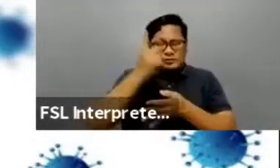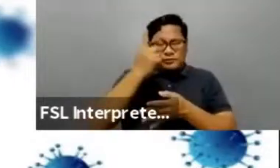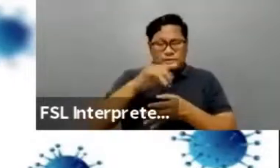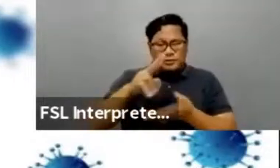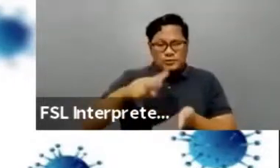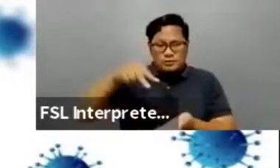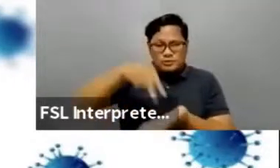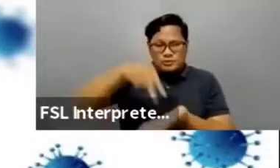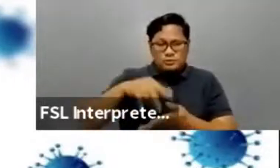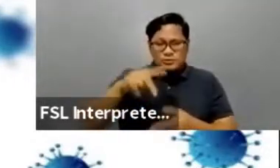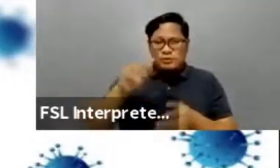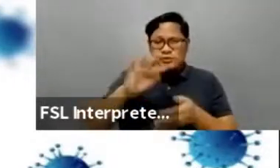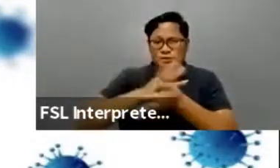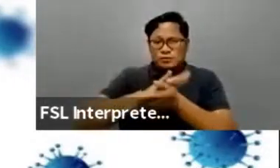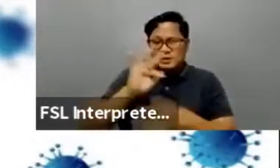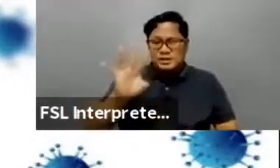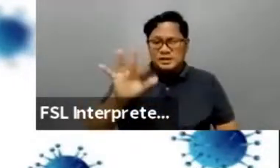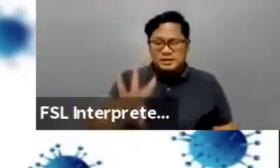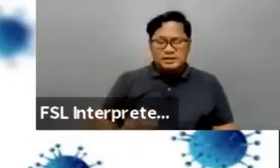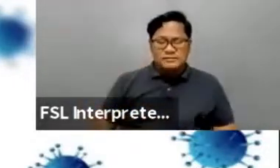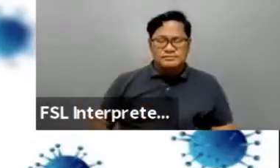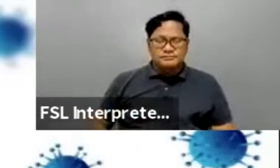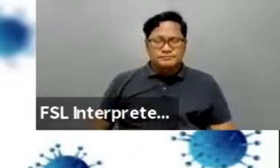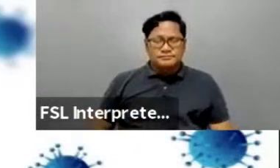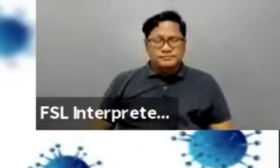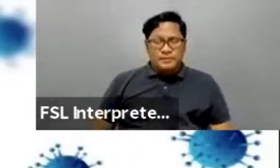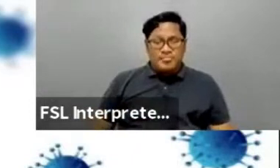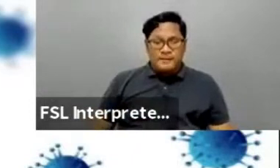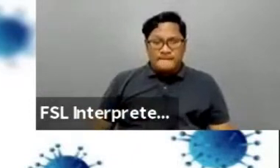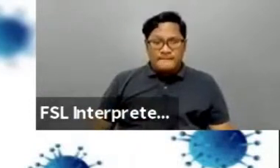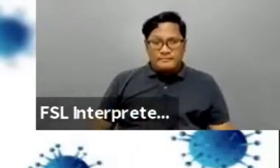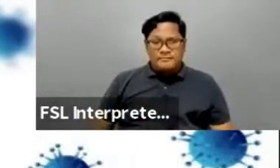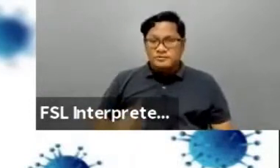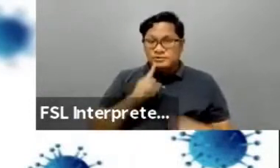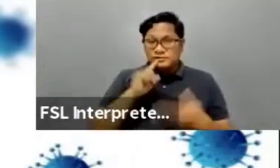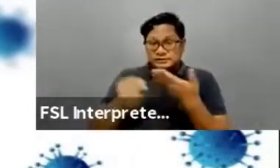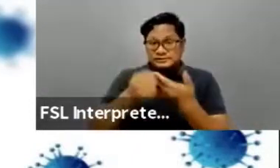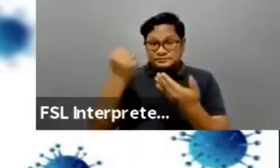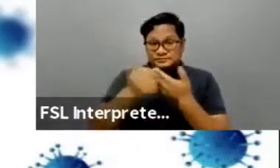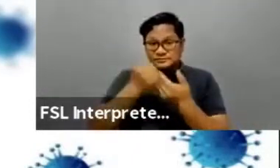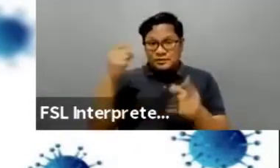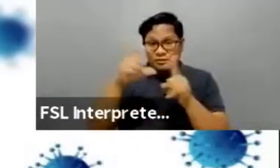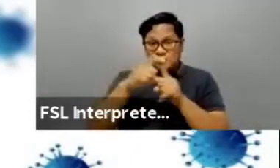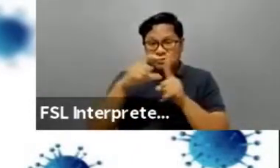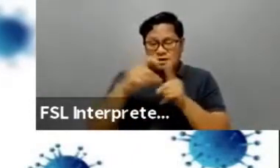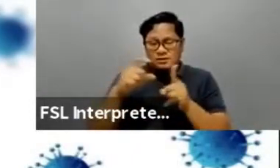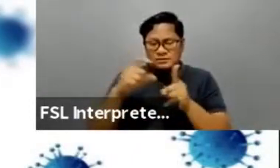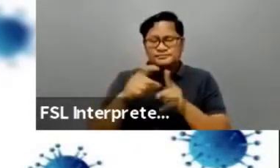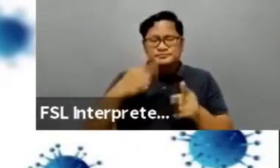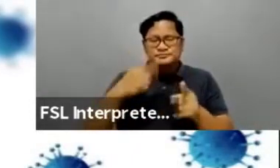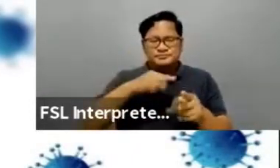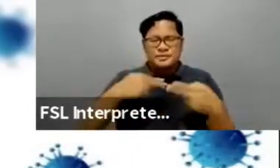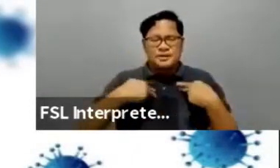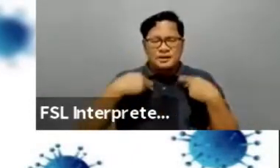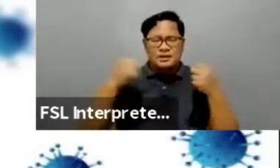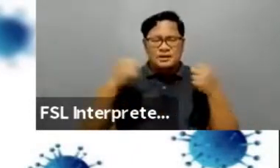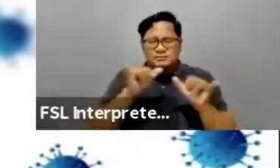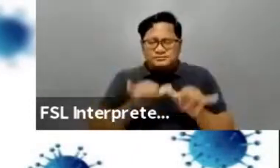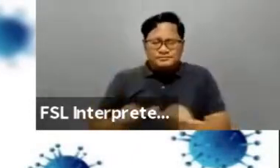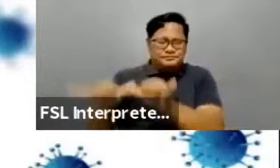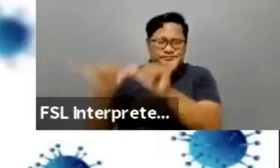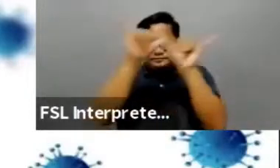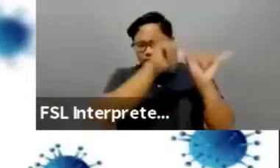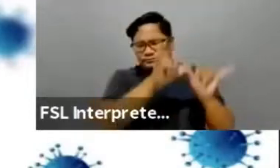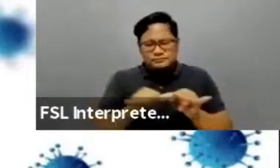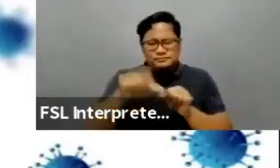ng COVID-19? Ito in simple terms are yung ating health protocols na ipinasunod